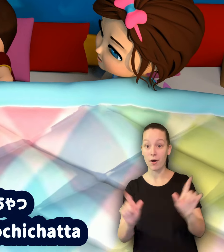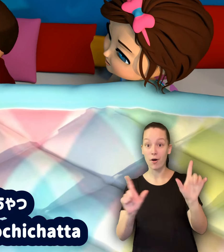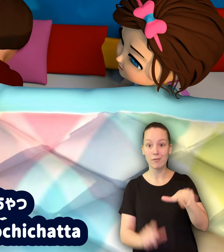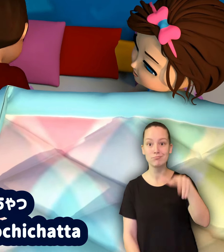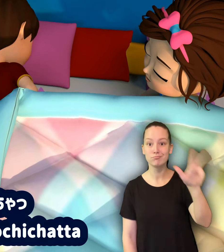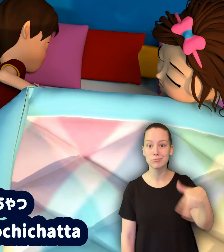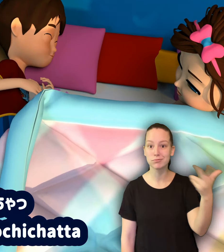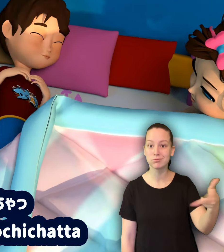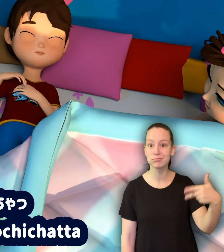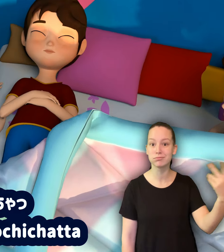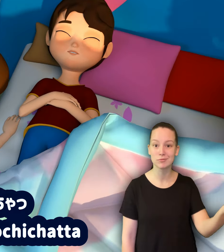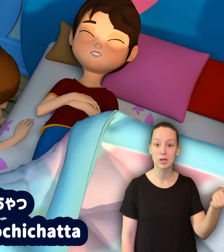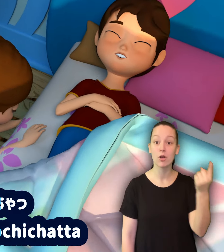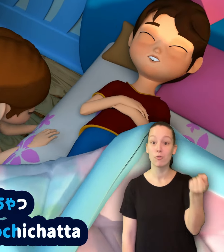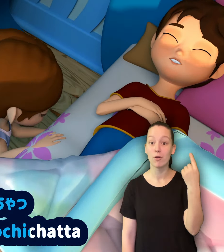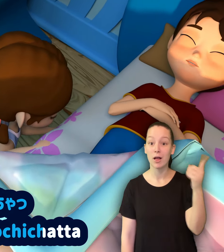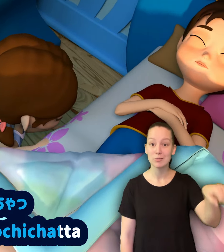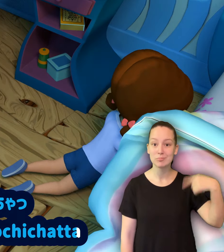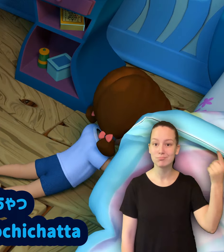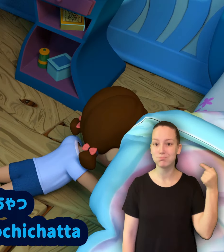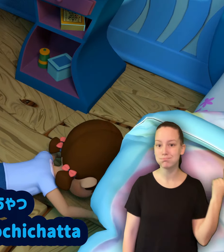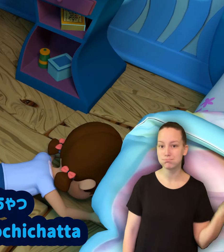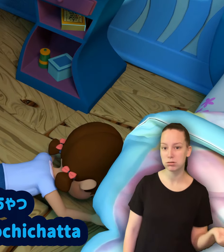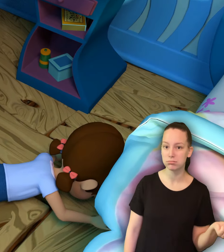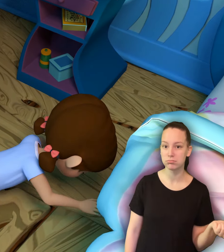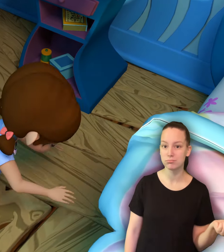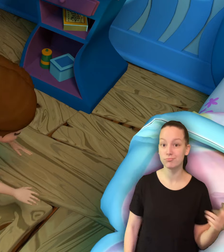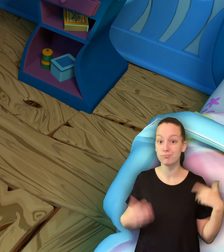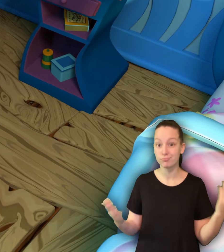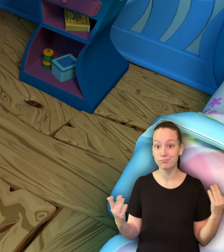転がったら1匹落ちちゃっ